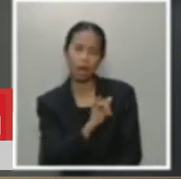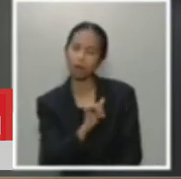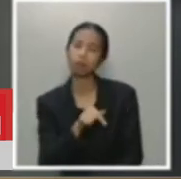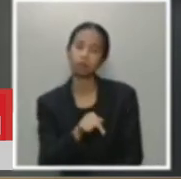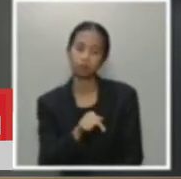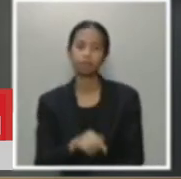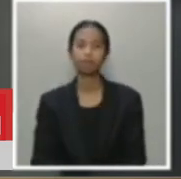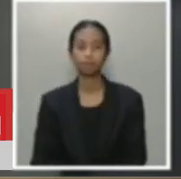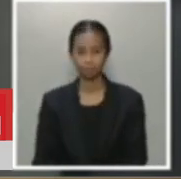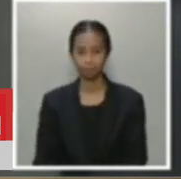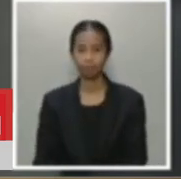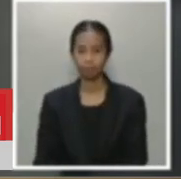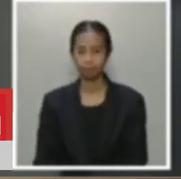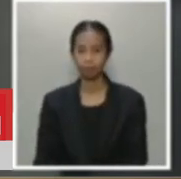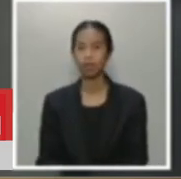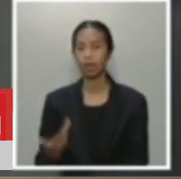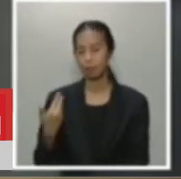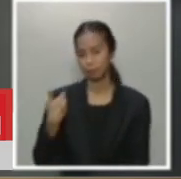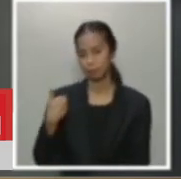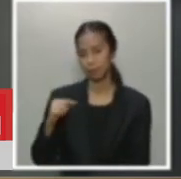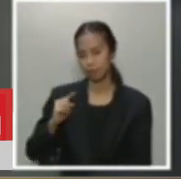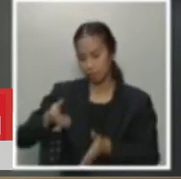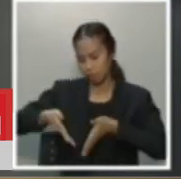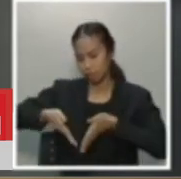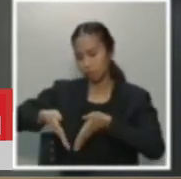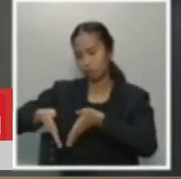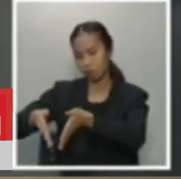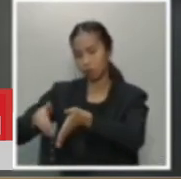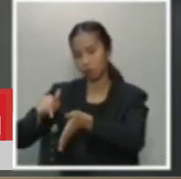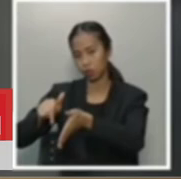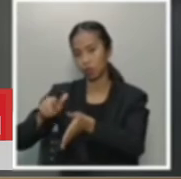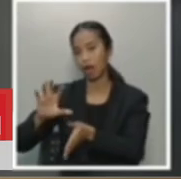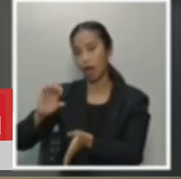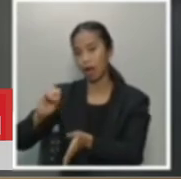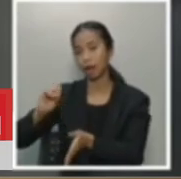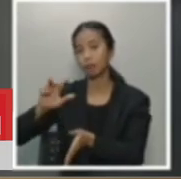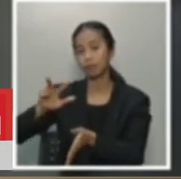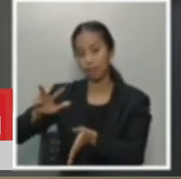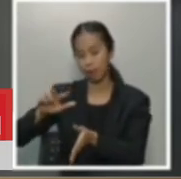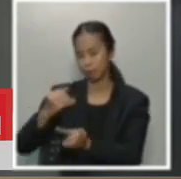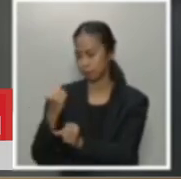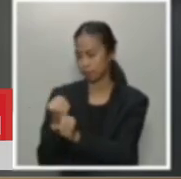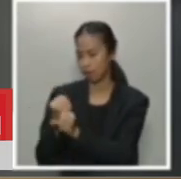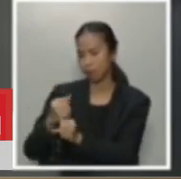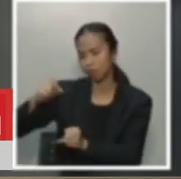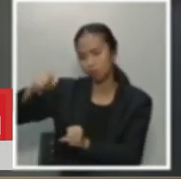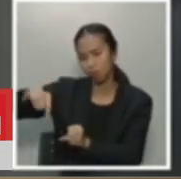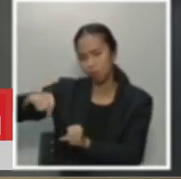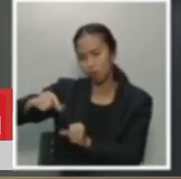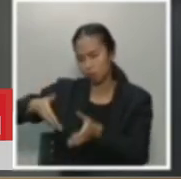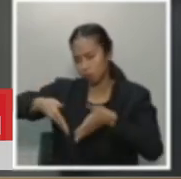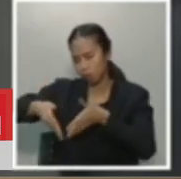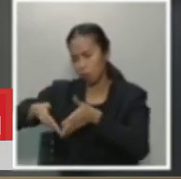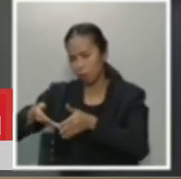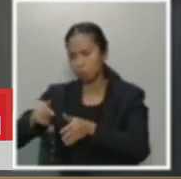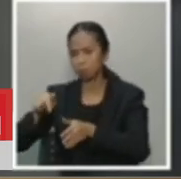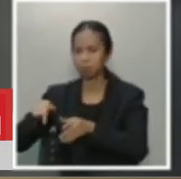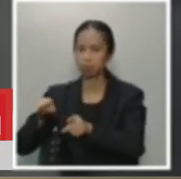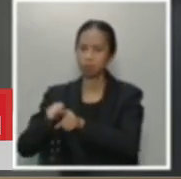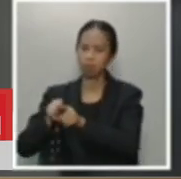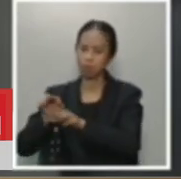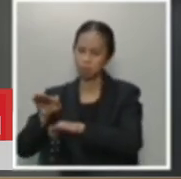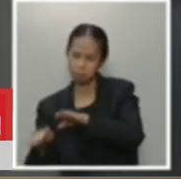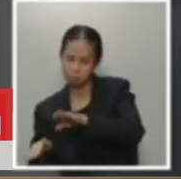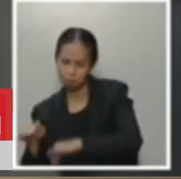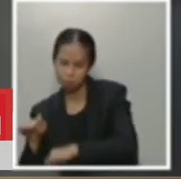ข้องเลยค่ะแล้วก็อีกเส้นหนึ่งนะคะถนนฉลองกรุง53ค่ะได้โปรดปรับปรุงซ่อมแซมถนนที่ทรุดโทรมแล้วก็เกิดการยุบตัวให้